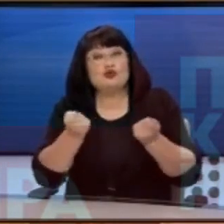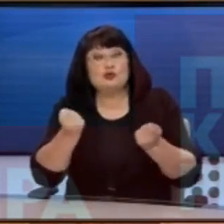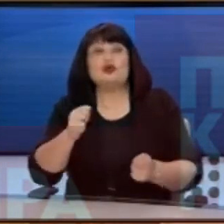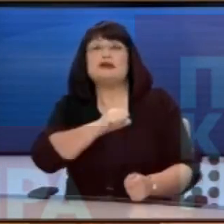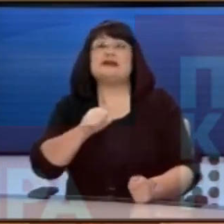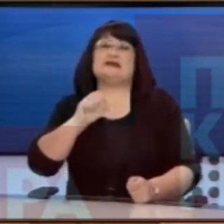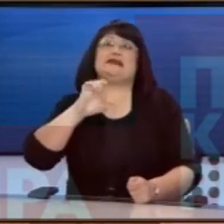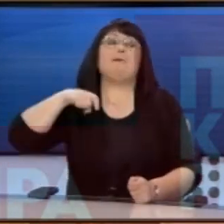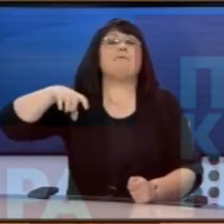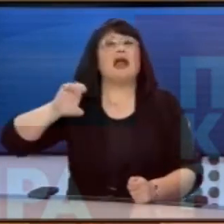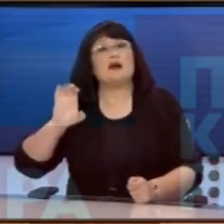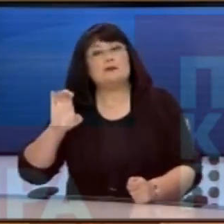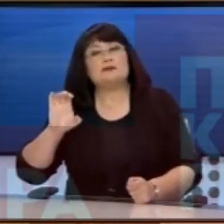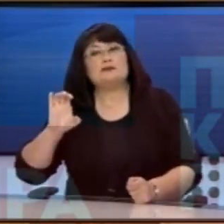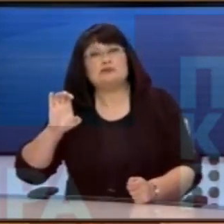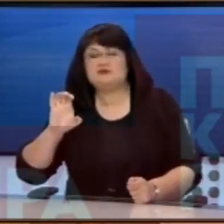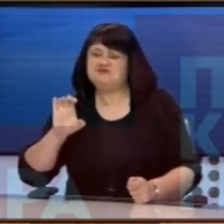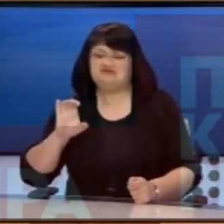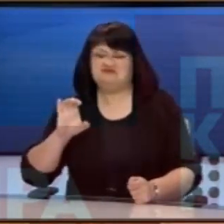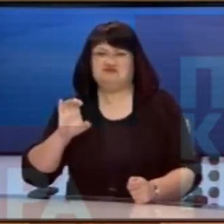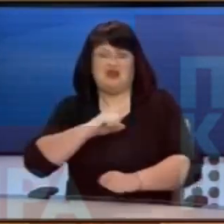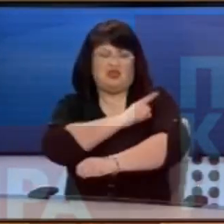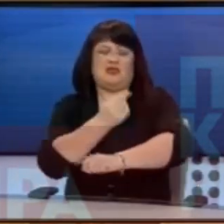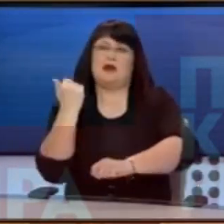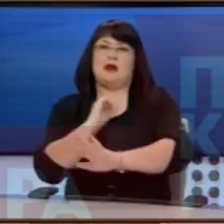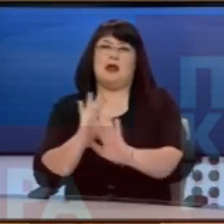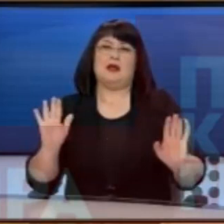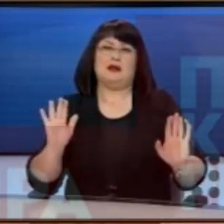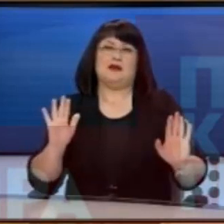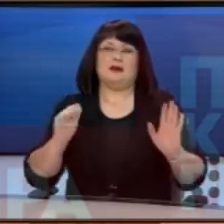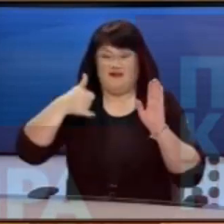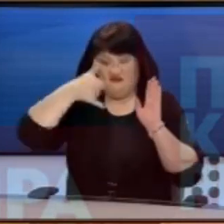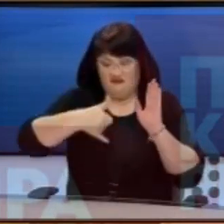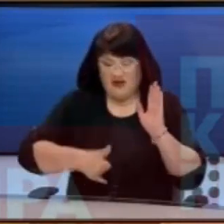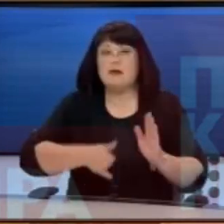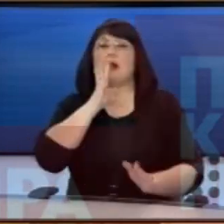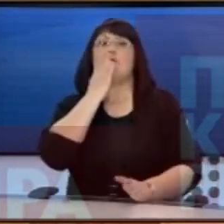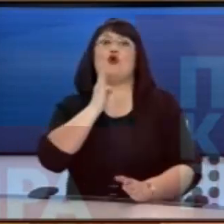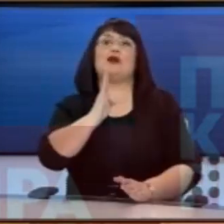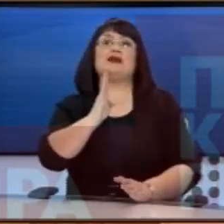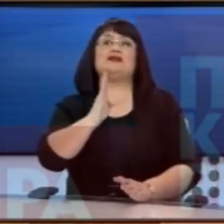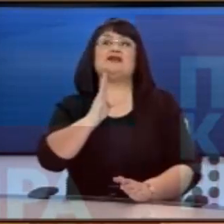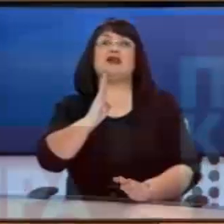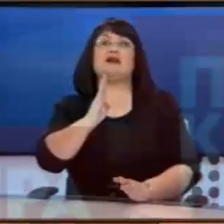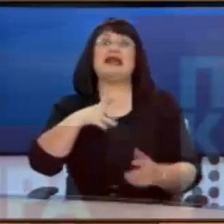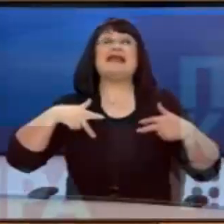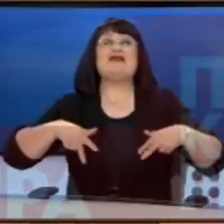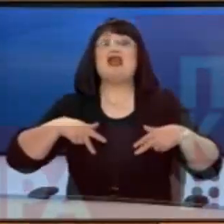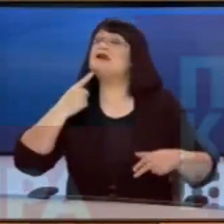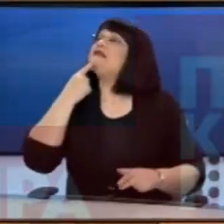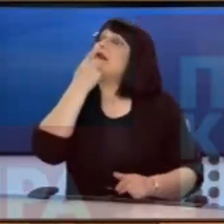ΣΕΠΕ, αποδυναμώνεται πλήρως. Με μια βαθιά υποκριτική λογική, η κυβέρνηση λέει στον